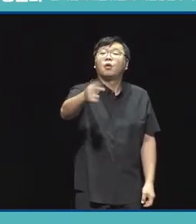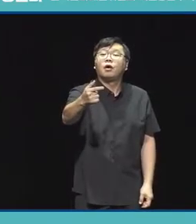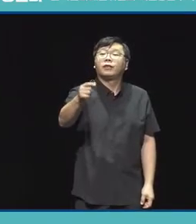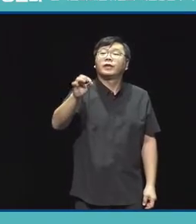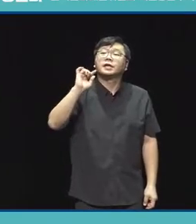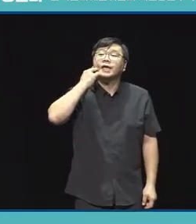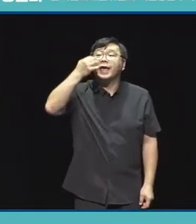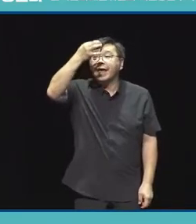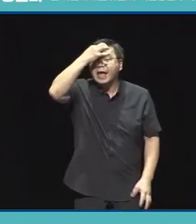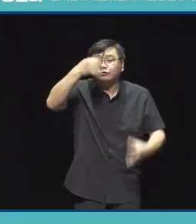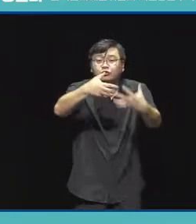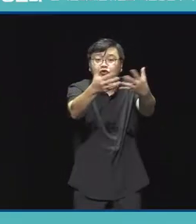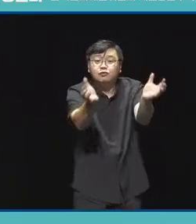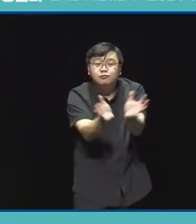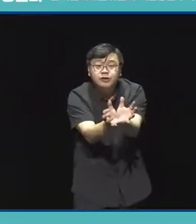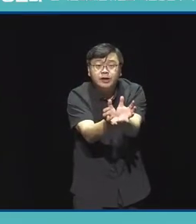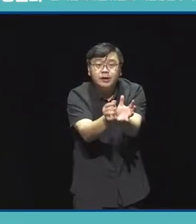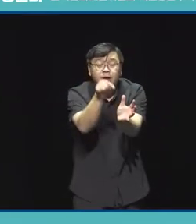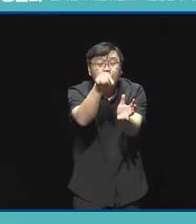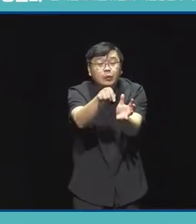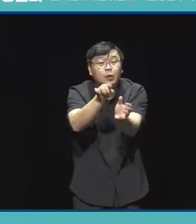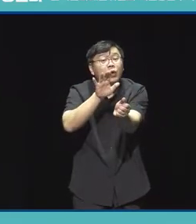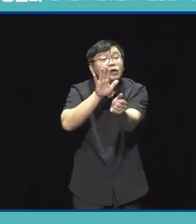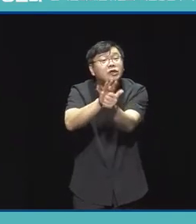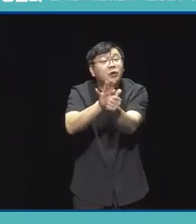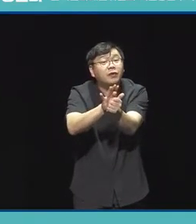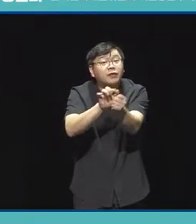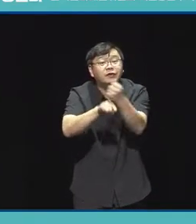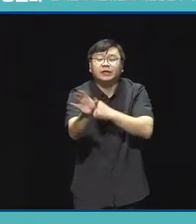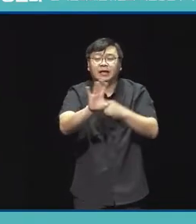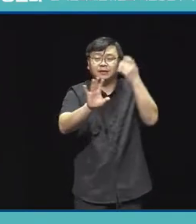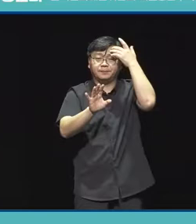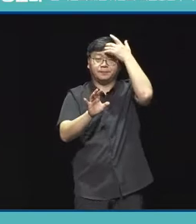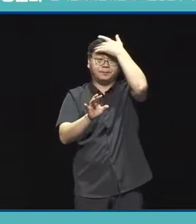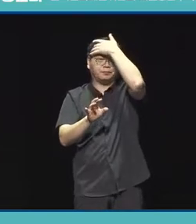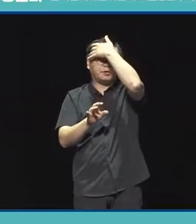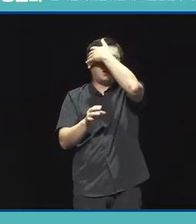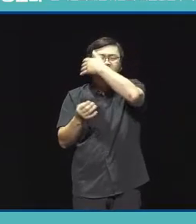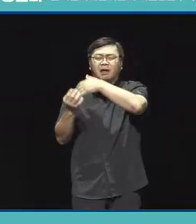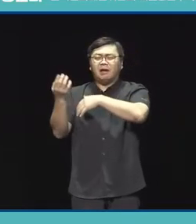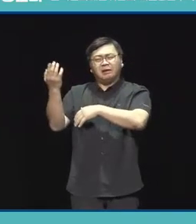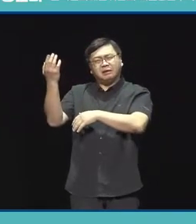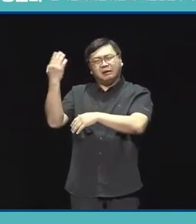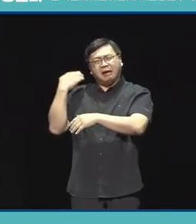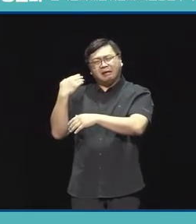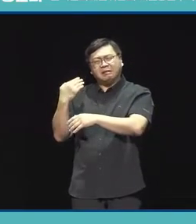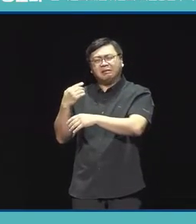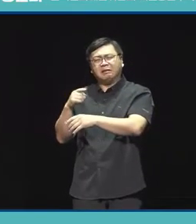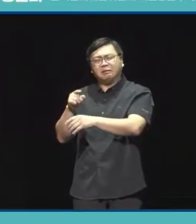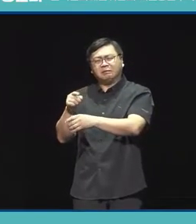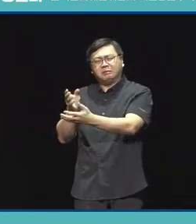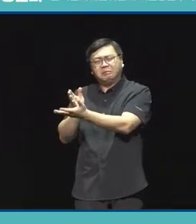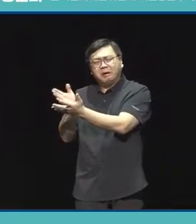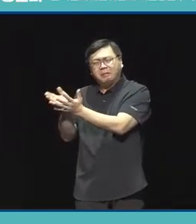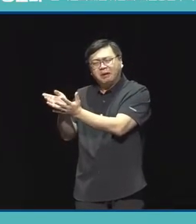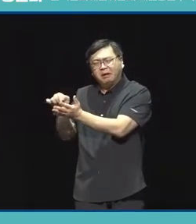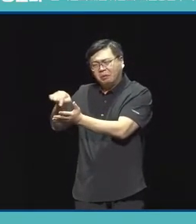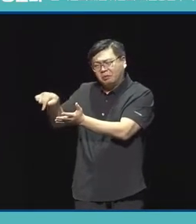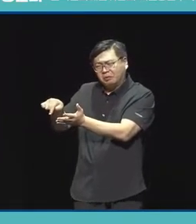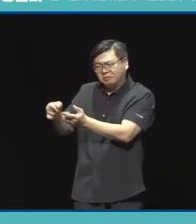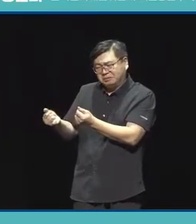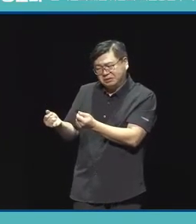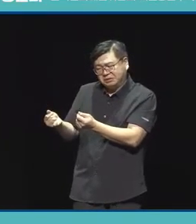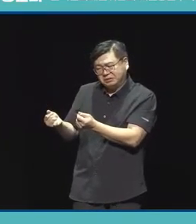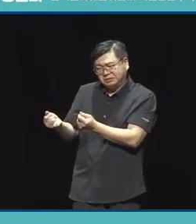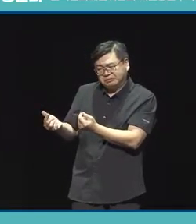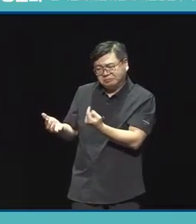정의하는 어떤 분야를 지원한다라는 의미보다는 기존에 구분되어 있는 장르별 지원 사업에서 소외되고 있는 다양한